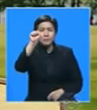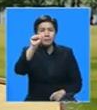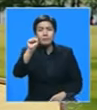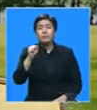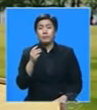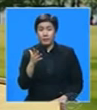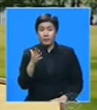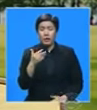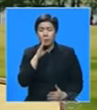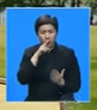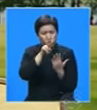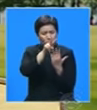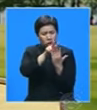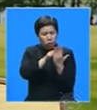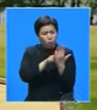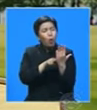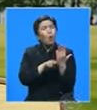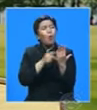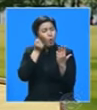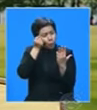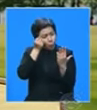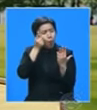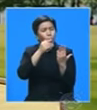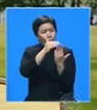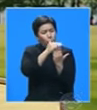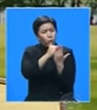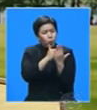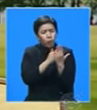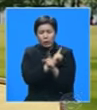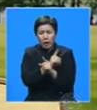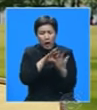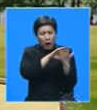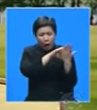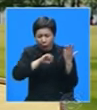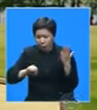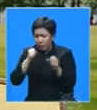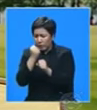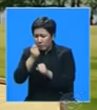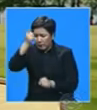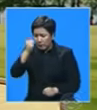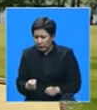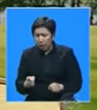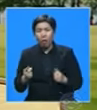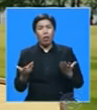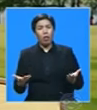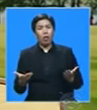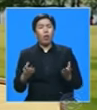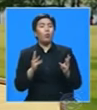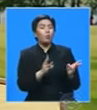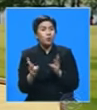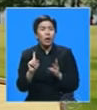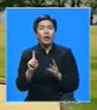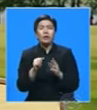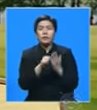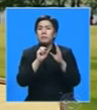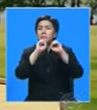นะครับคืออ่านดูแล้วก็เพลิดเพลินเข้าใจแล้วก็ถึงเวลาปฏิบัติมันนำไปปฏิบัติไม่ได้นำไปขับเคลื่อนไม่ได้เพราะอะไรเพราะไม่ชัดเ